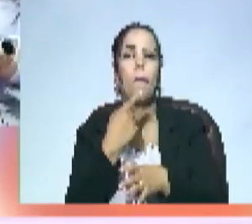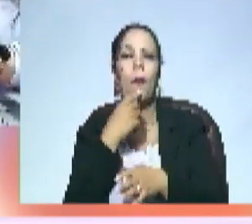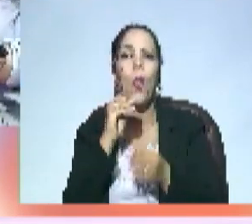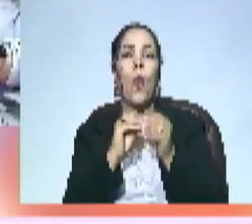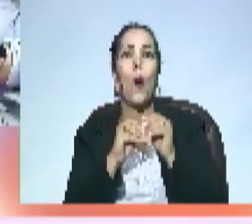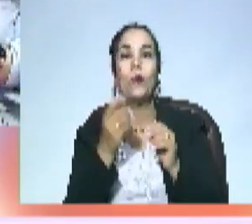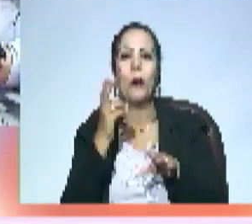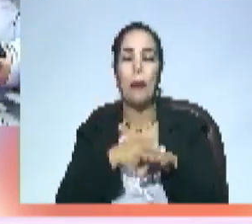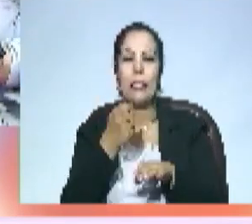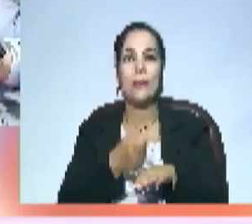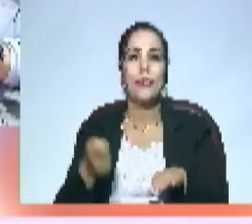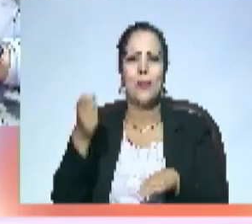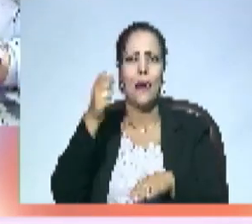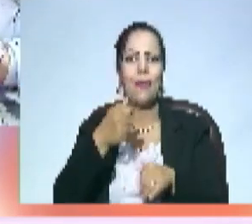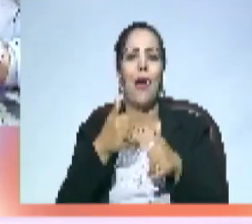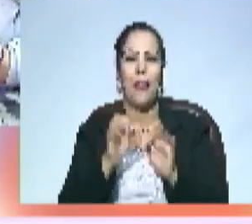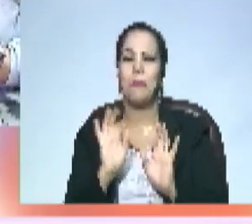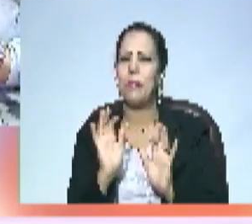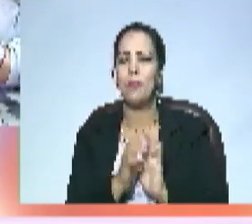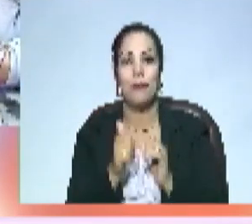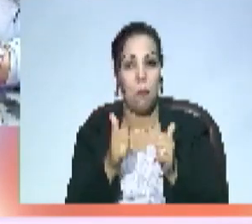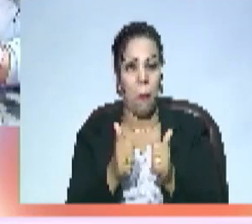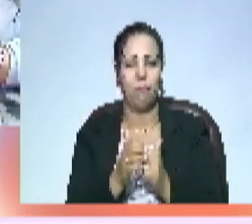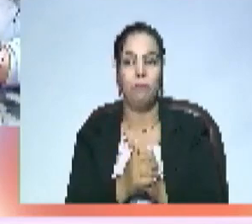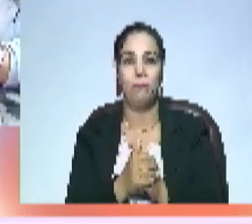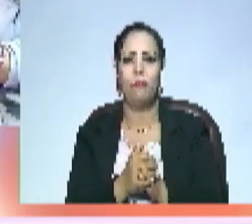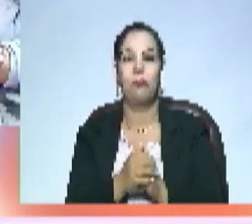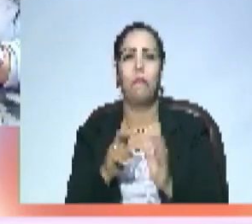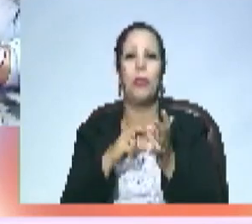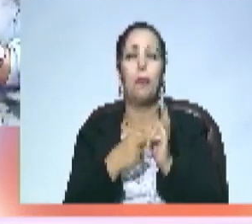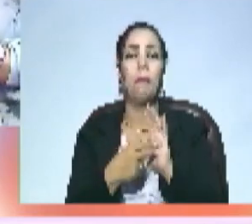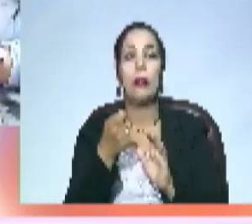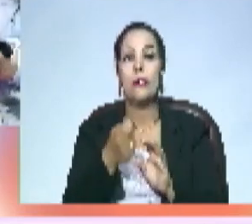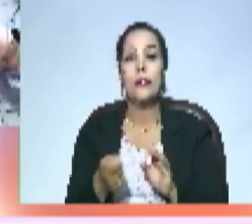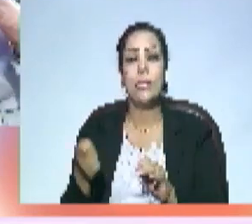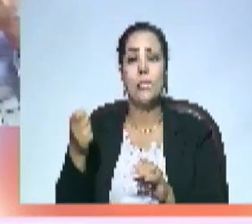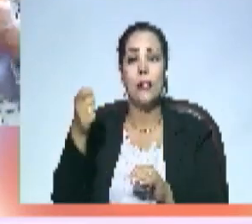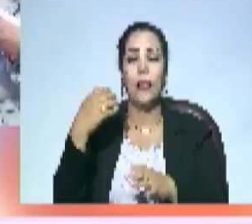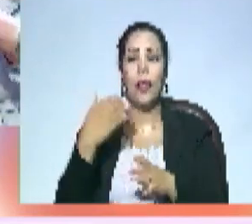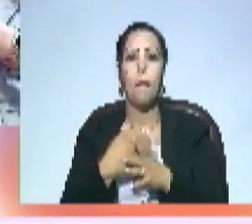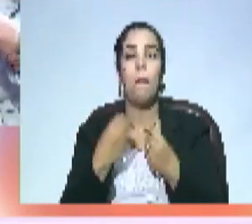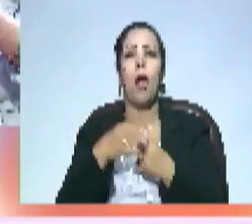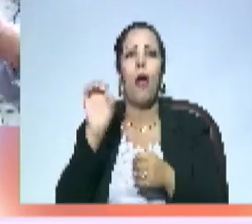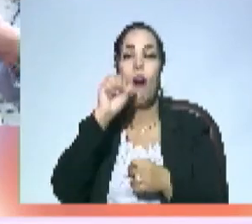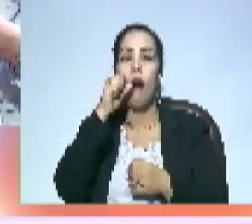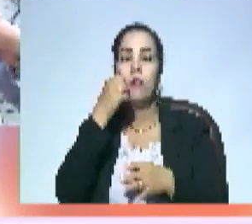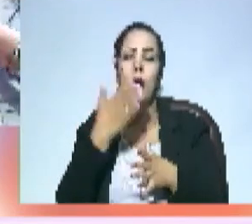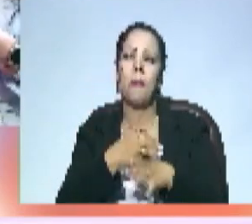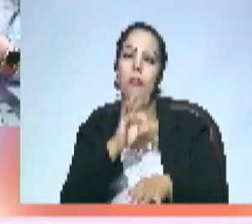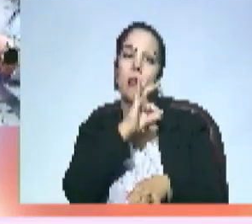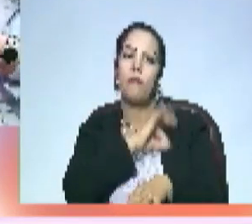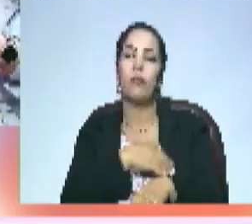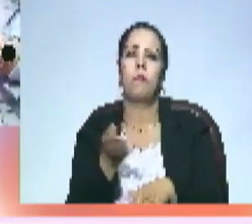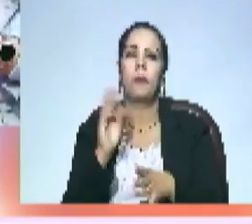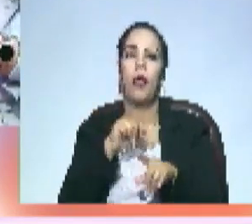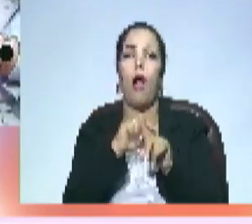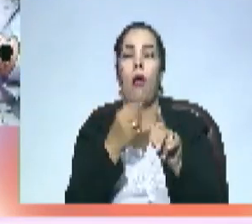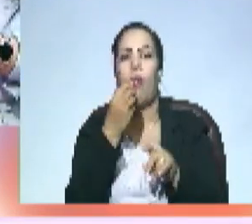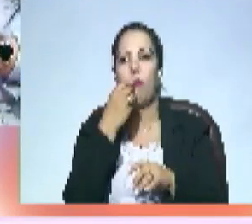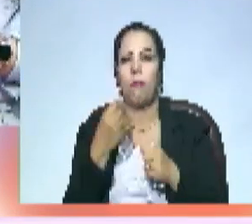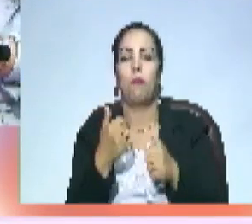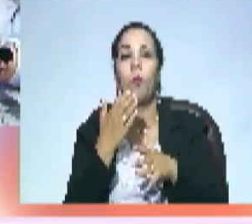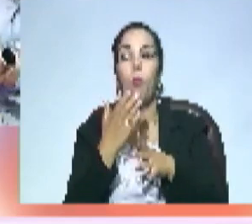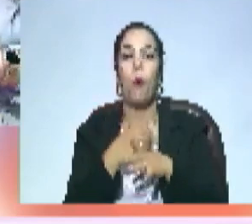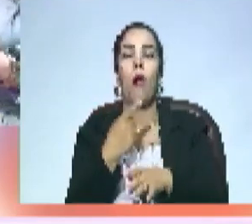الكميه صح يا شيف بالظبط كده بنزود الكميه بتاعتها الجزر بتزود الفايده كمان يعني قيمه غذائيه زياده ك